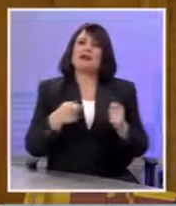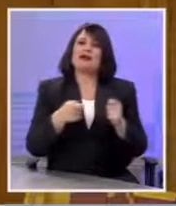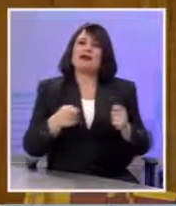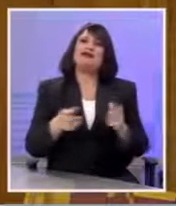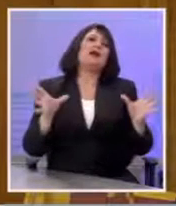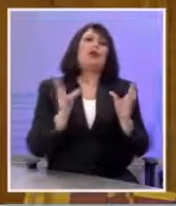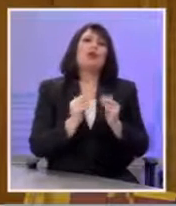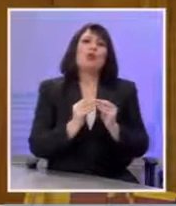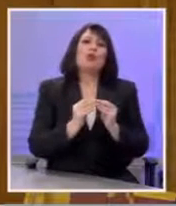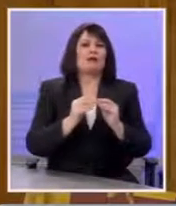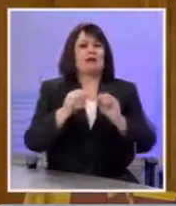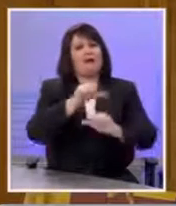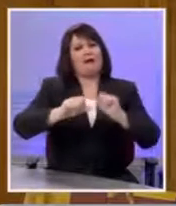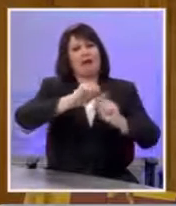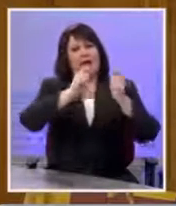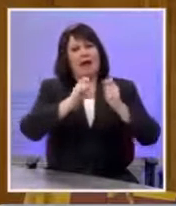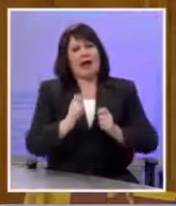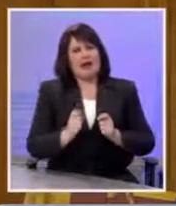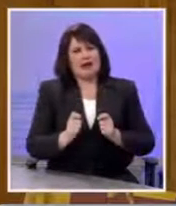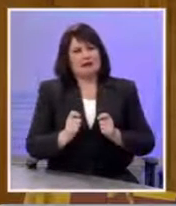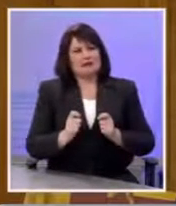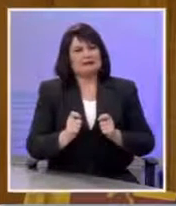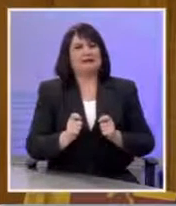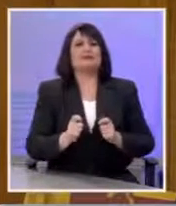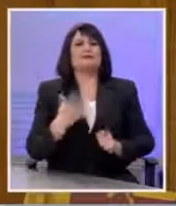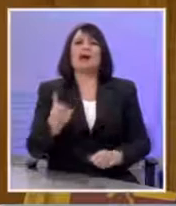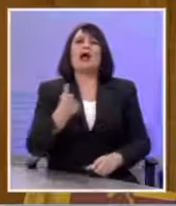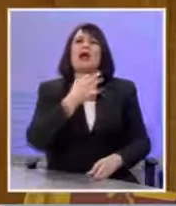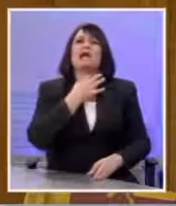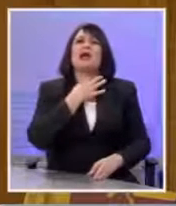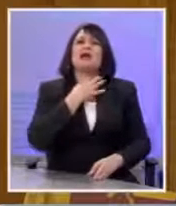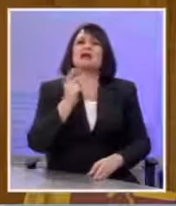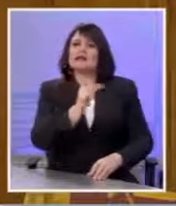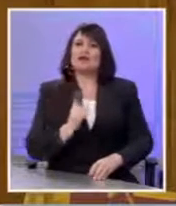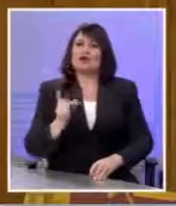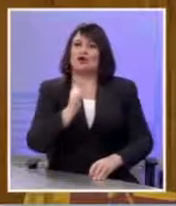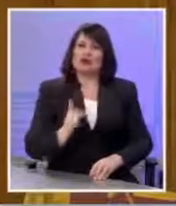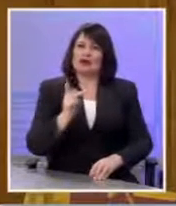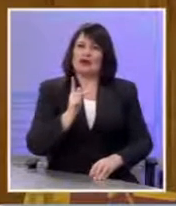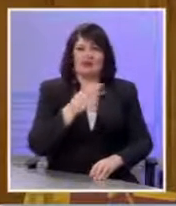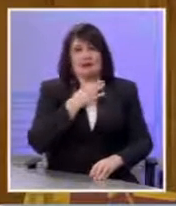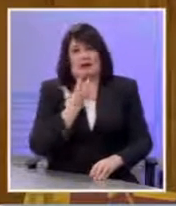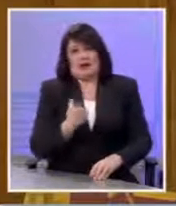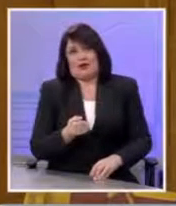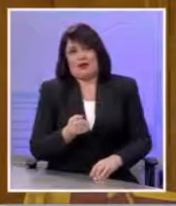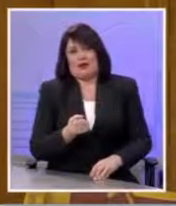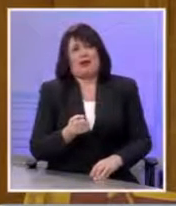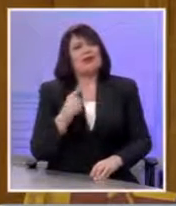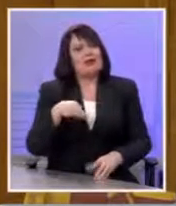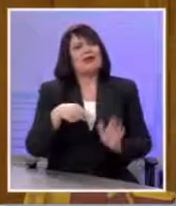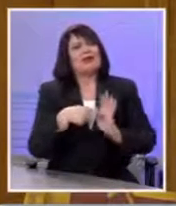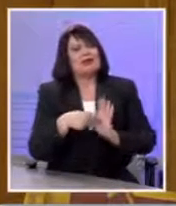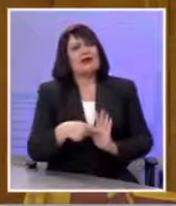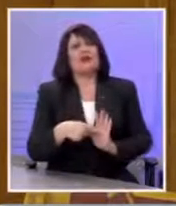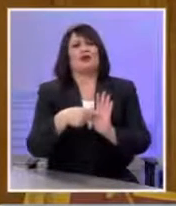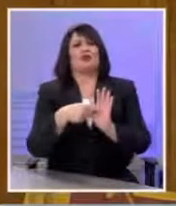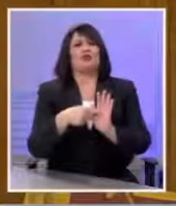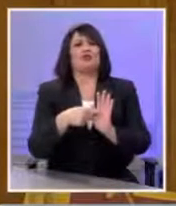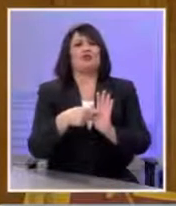σε αλλαγές που είχε και ανάγκη, έχει ανάγκη η κοινωνία μας θα καθορίζουν, καθώς